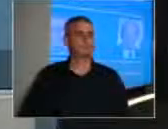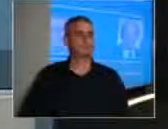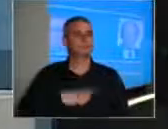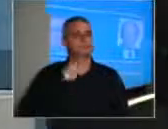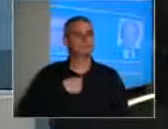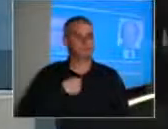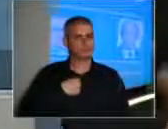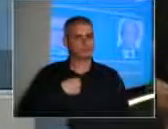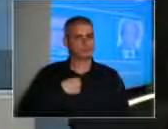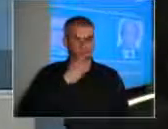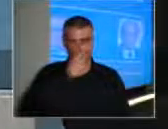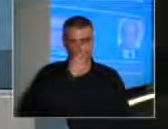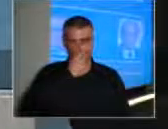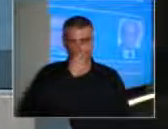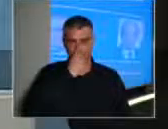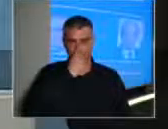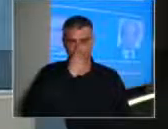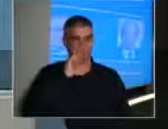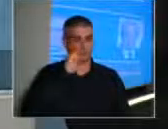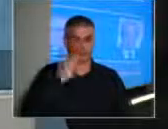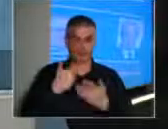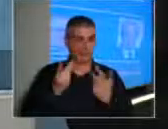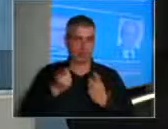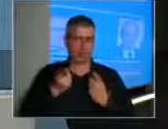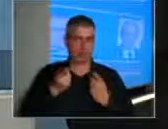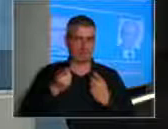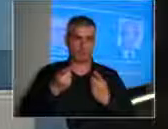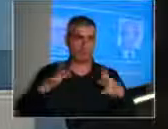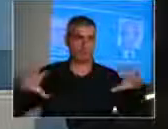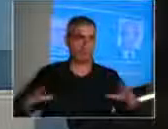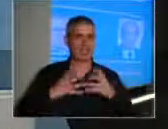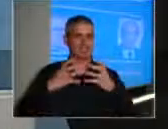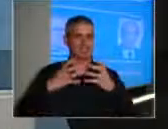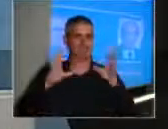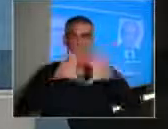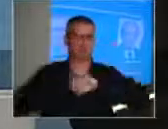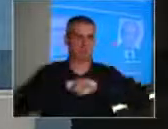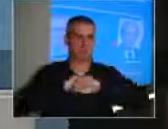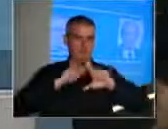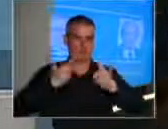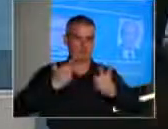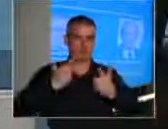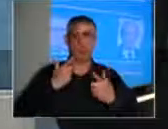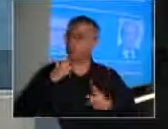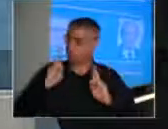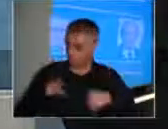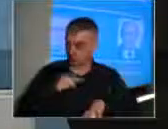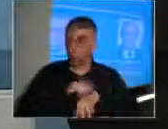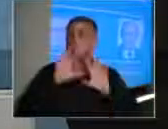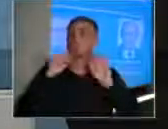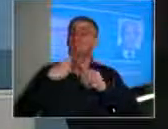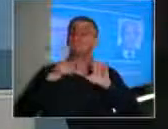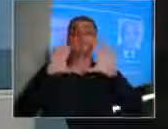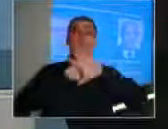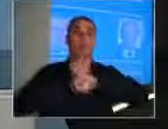תגיד, אין לכם מחר, אני מבינה שמחר אין לכם כנס בערב, למה? כי אתם מפלגה חסר. יש לנו ב-10 וחצי